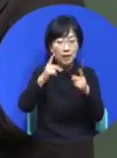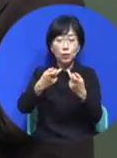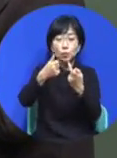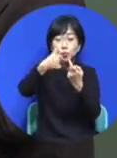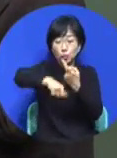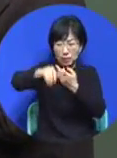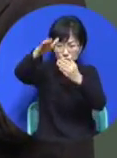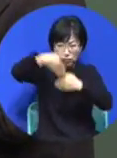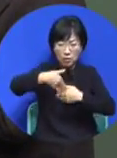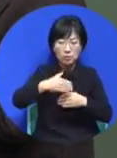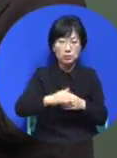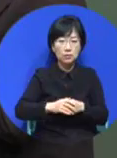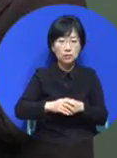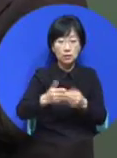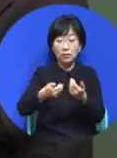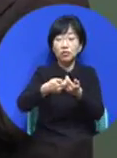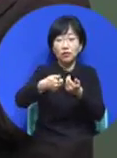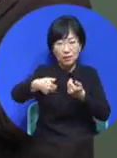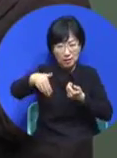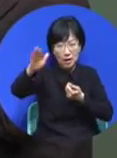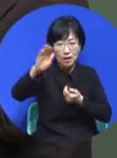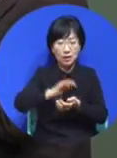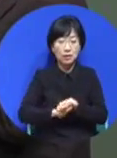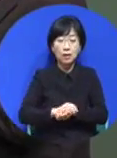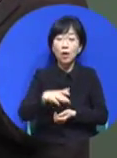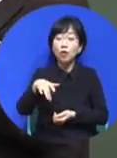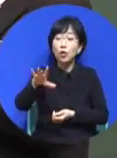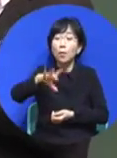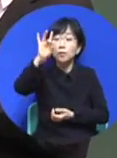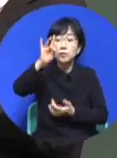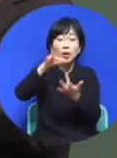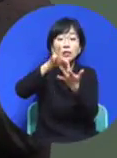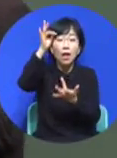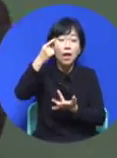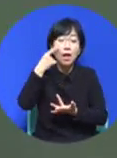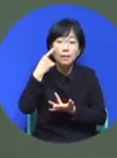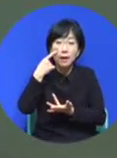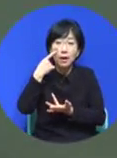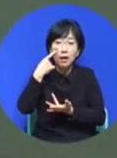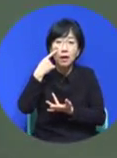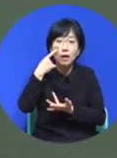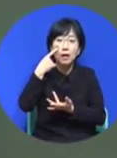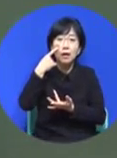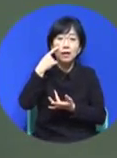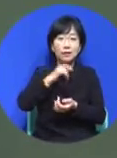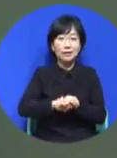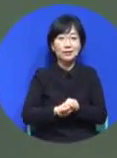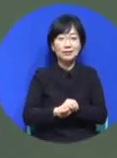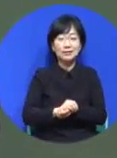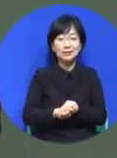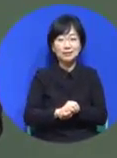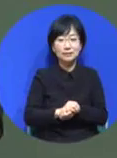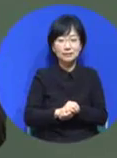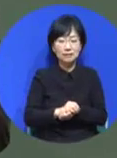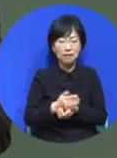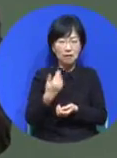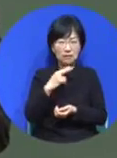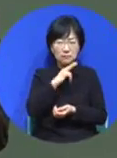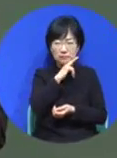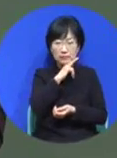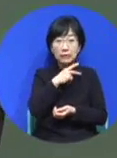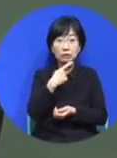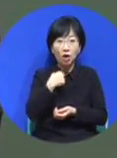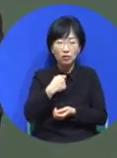his nephew Lot and says, "Now you can go." 네가 먼저 선택해라. And you choose the land where you want to go first. 이제 믿음을 불신앙 버린 거예요.